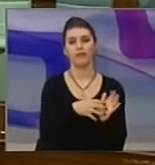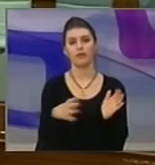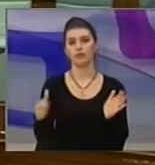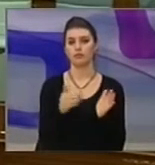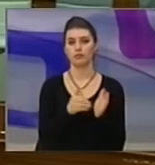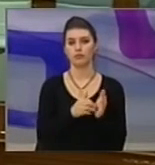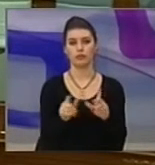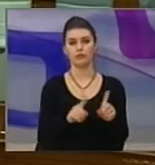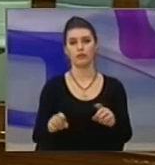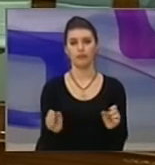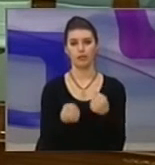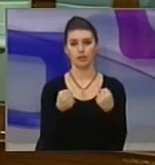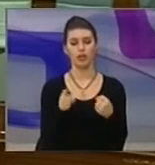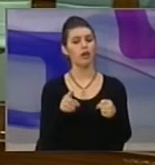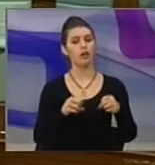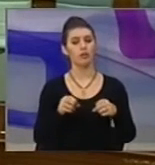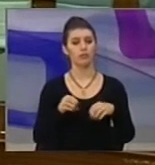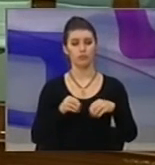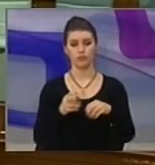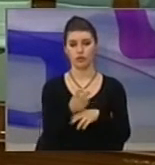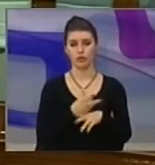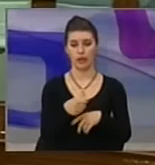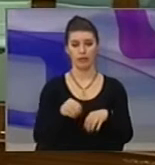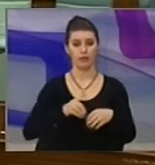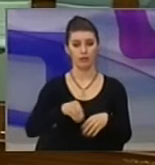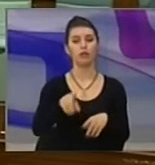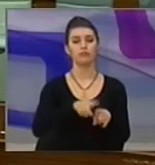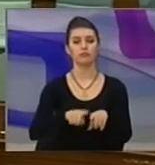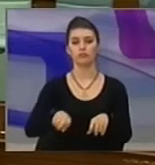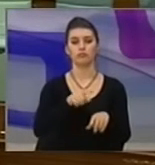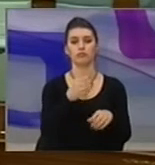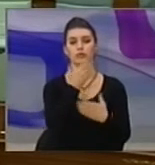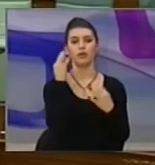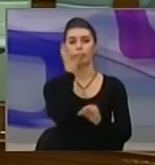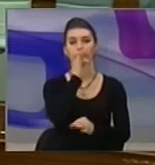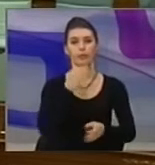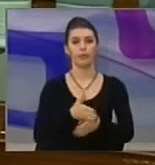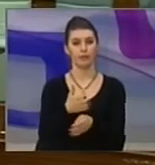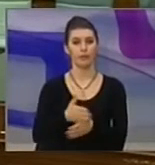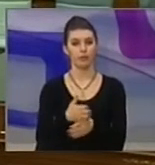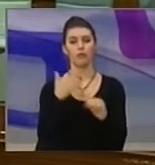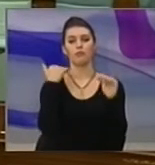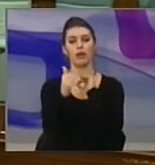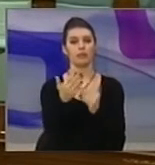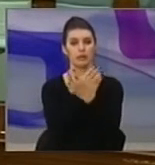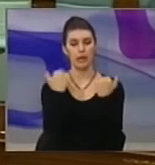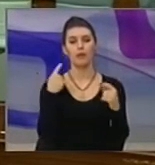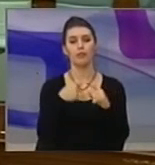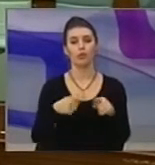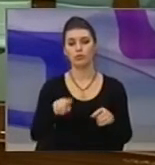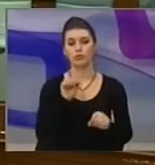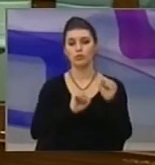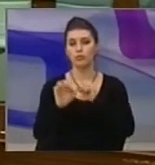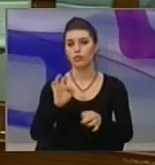G prodimi vendorhe farmi kosov I pjhe iabë Tre Si dhe fëve